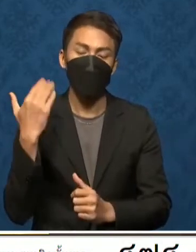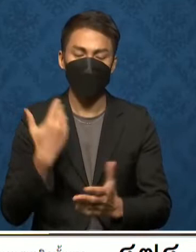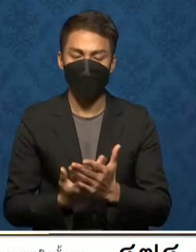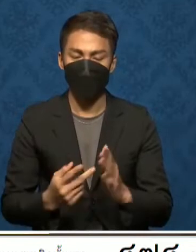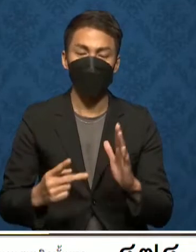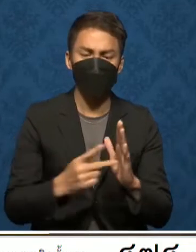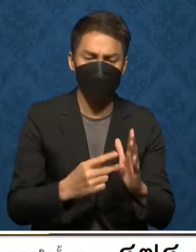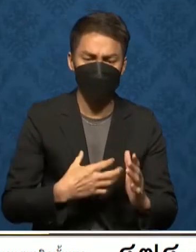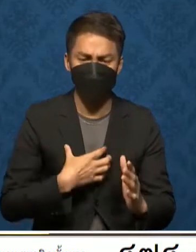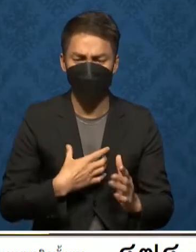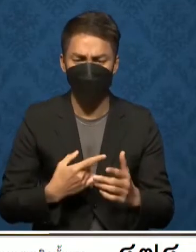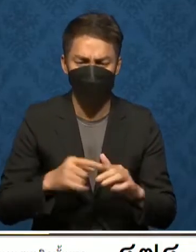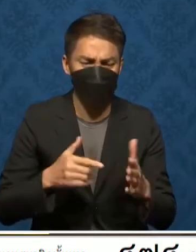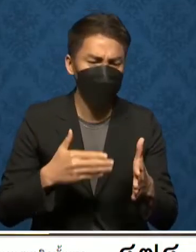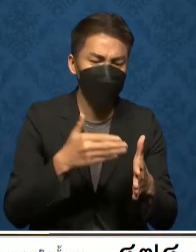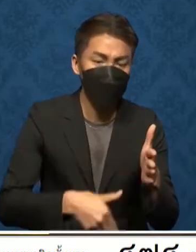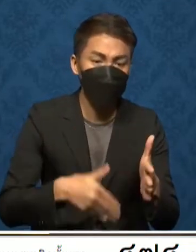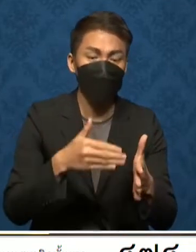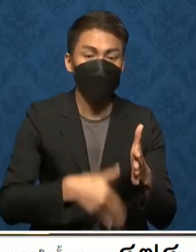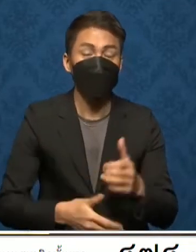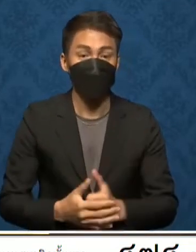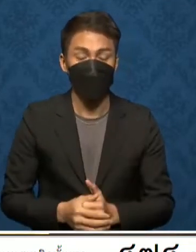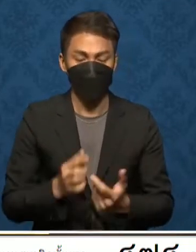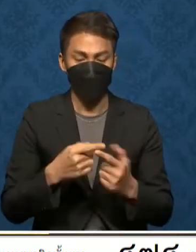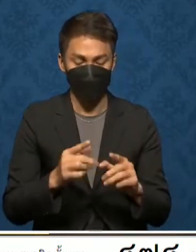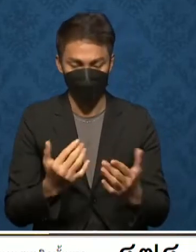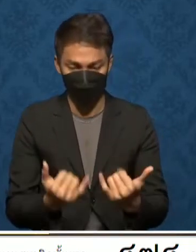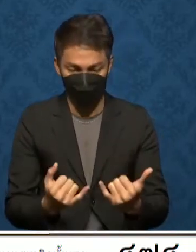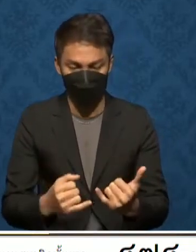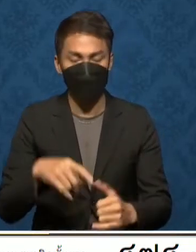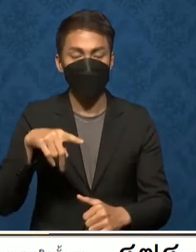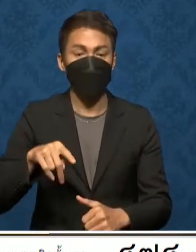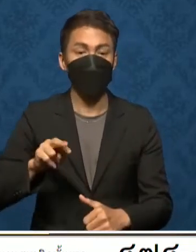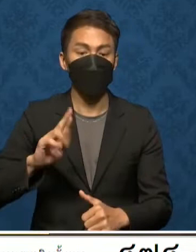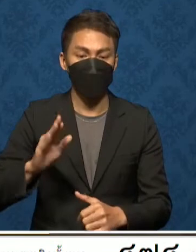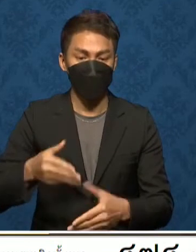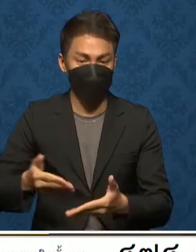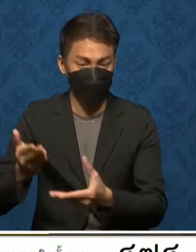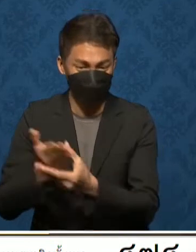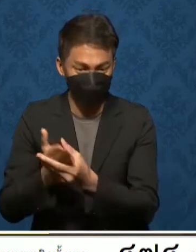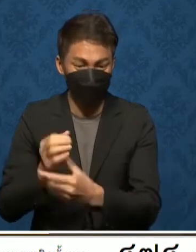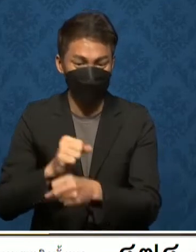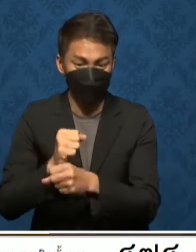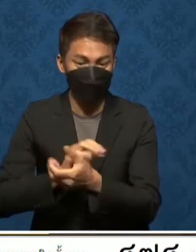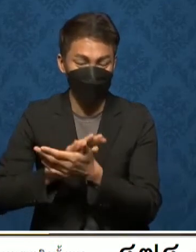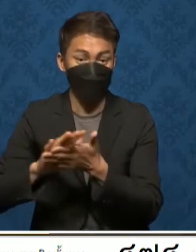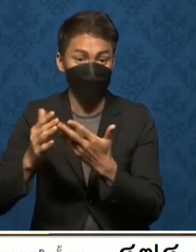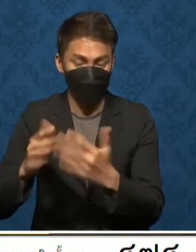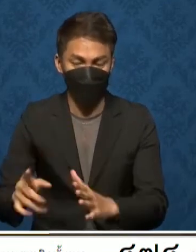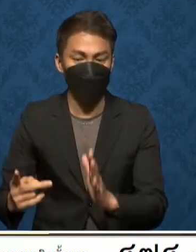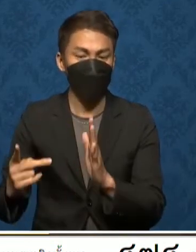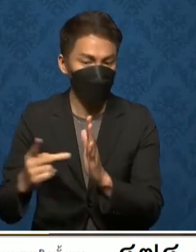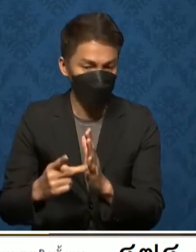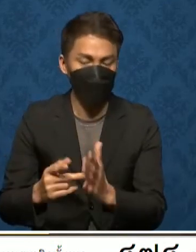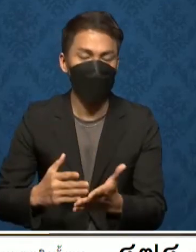องทุนกยศ.ได้ปัจจุบันถ้าร่างกฎหมายฉบับนี้เป็นพรบ.ขึ้นมาสามารถที่จะกู้กองทุนกยศ.